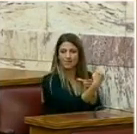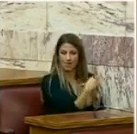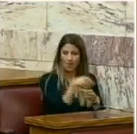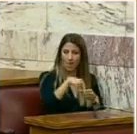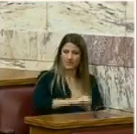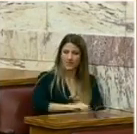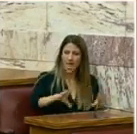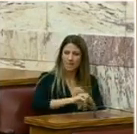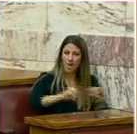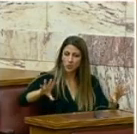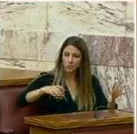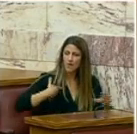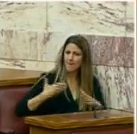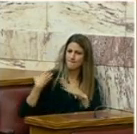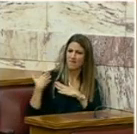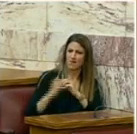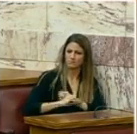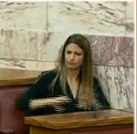ενημερώσουμε υπεύθυνα